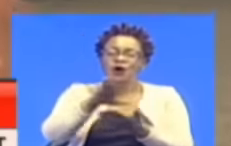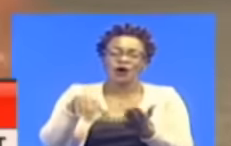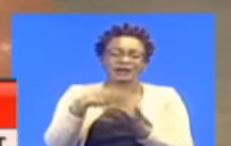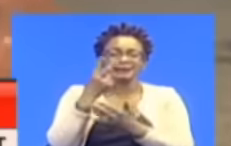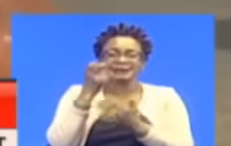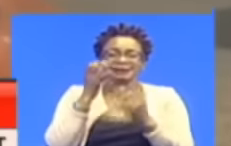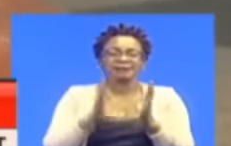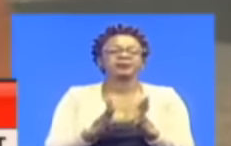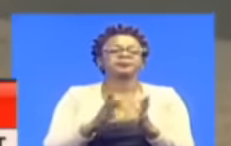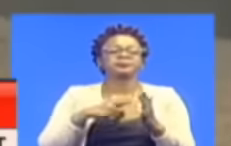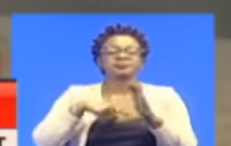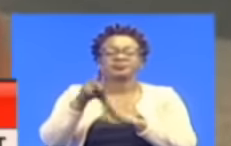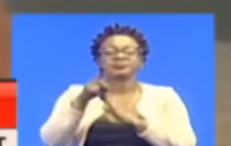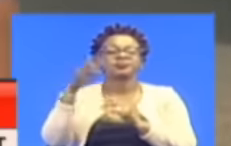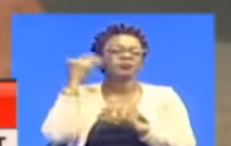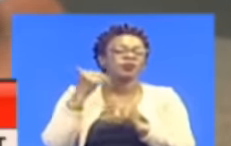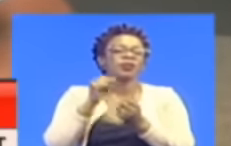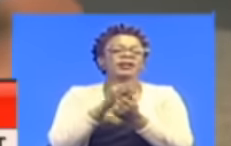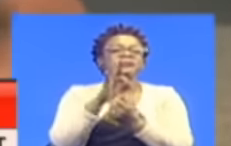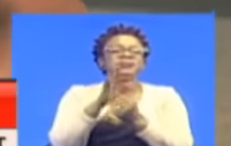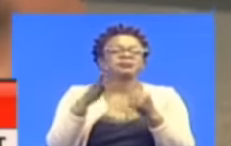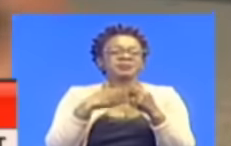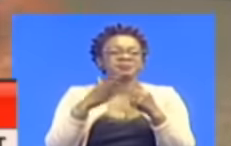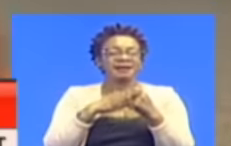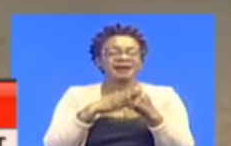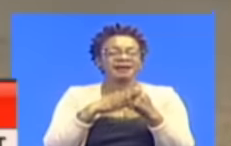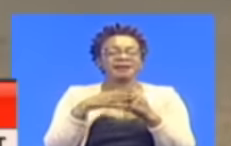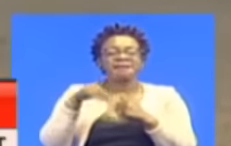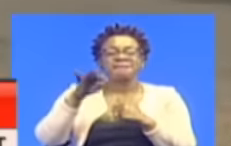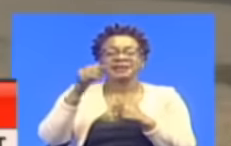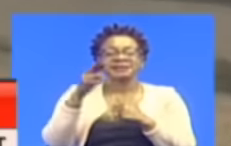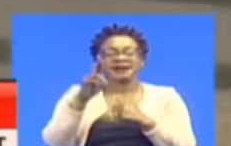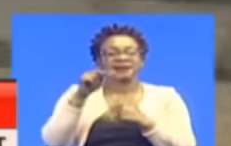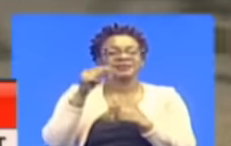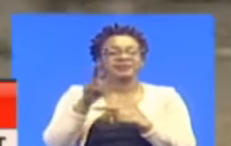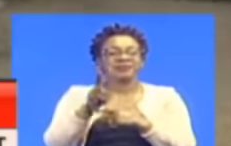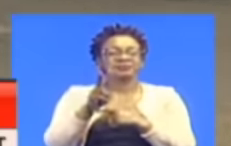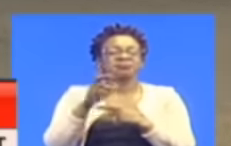on the 13th of September. Peter Mwangangi, NTV, Mombasa.